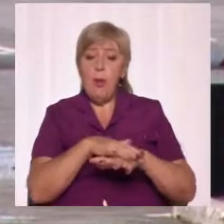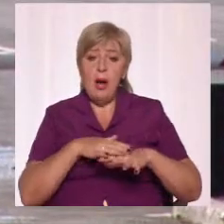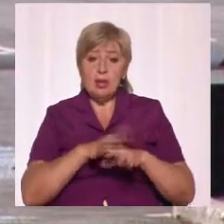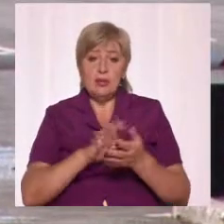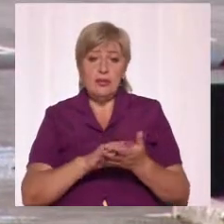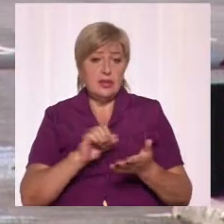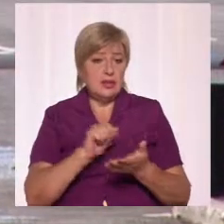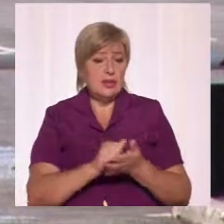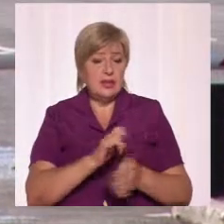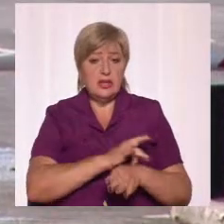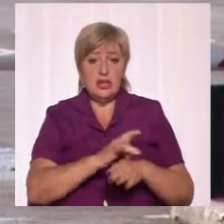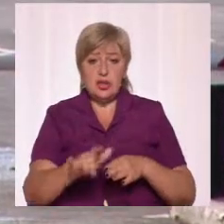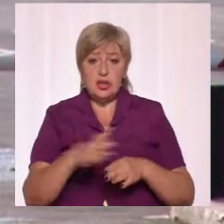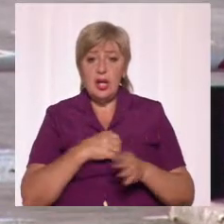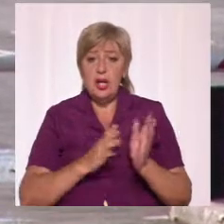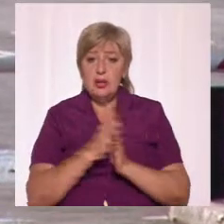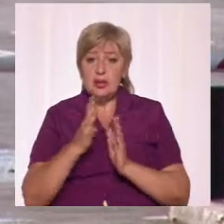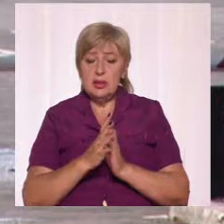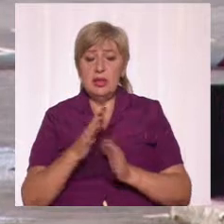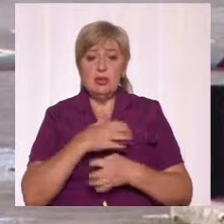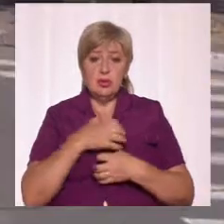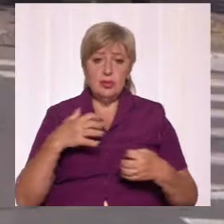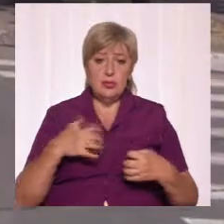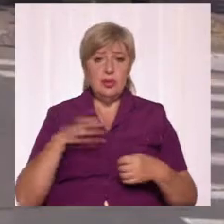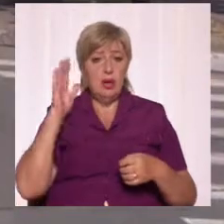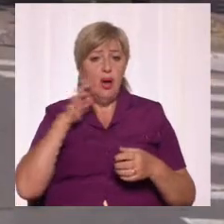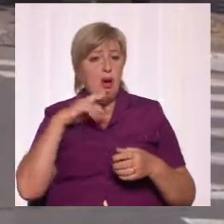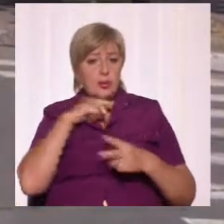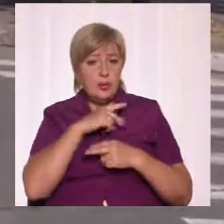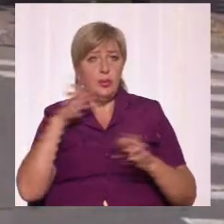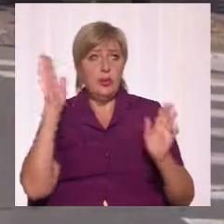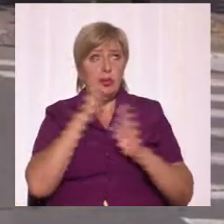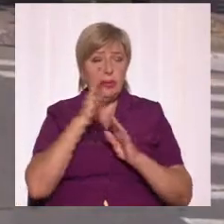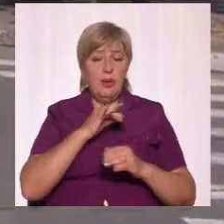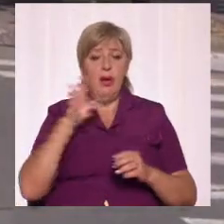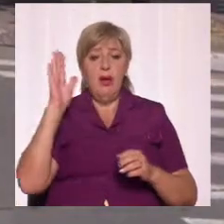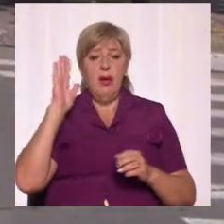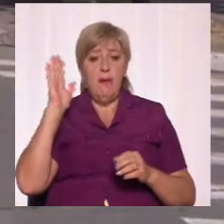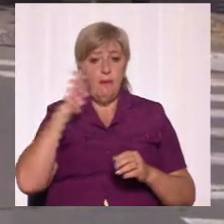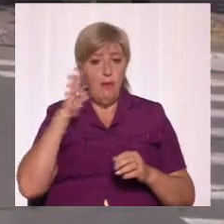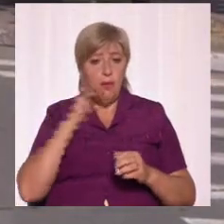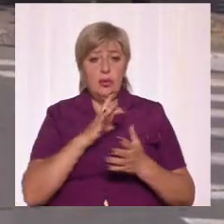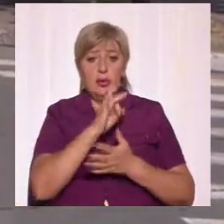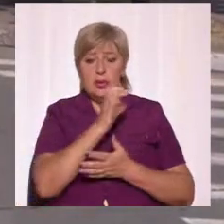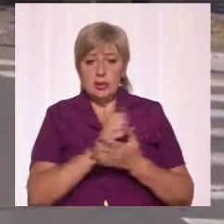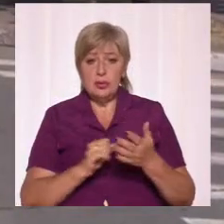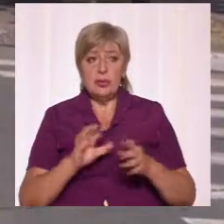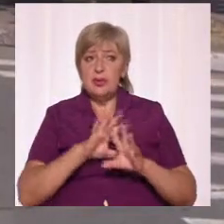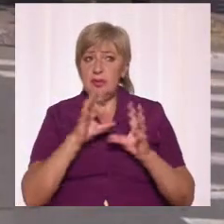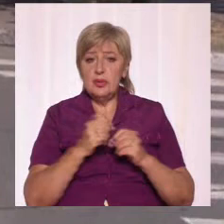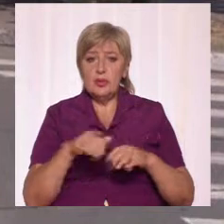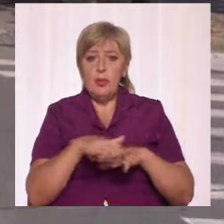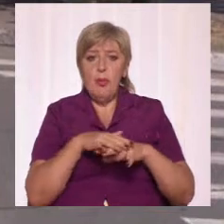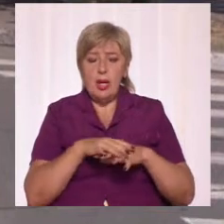рослинного або тваринного світу, отруєння атмосфери або водних ресурсів, а також вчинення інших дій, що можуть спричинити екологічну